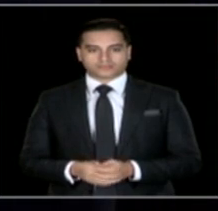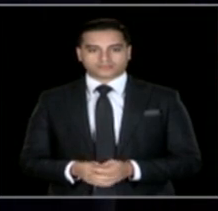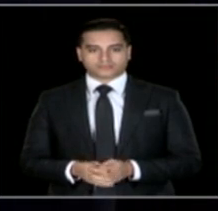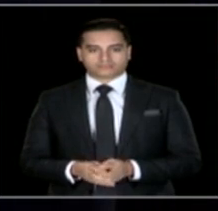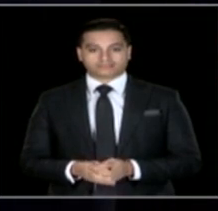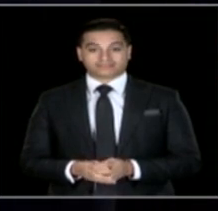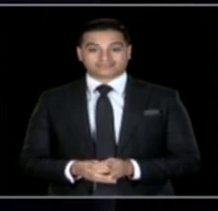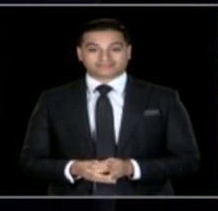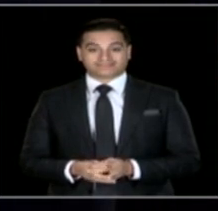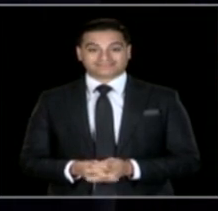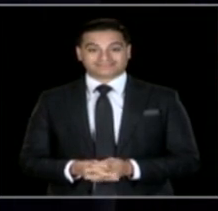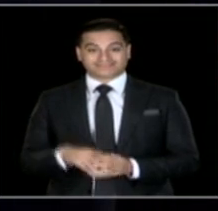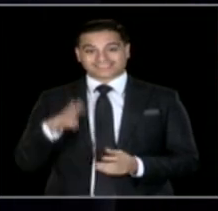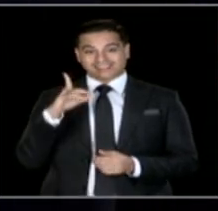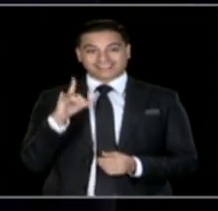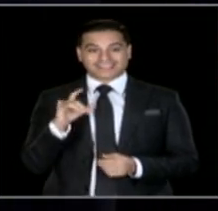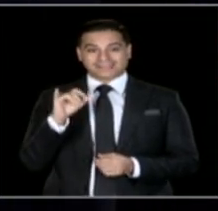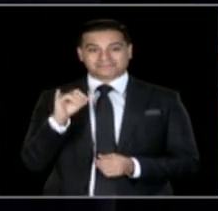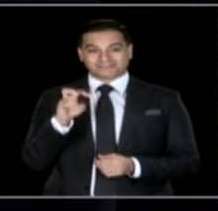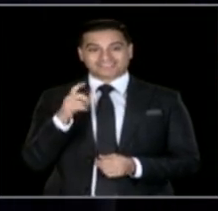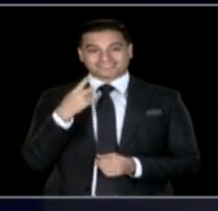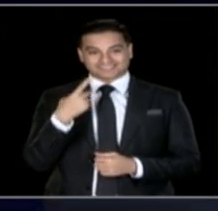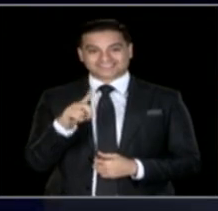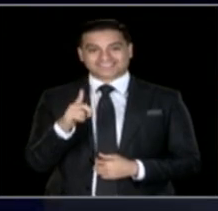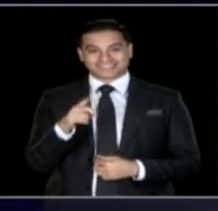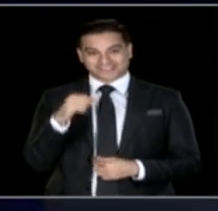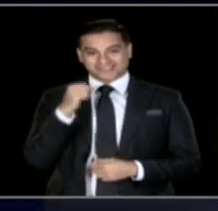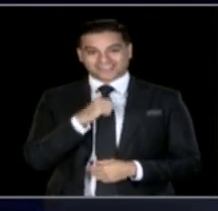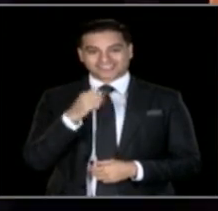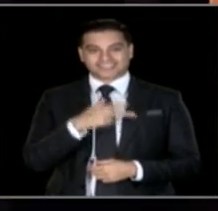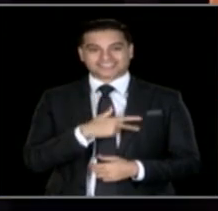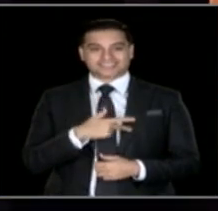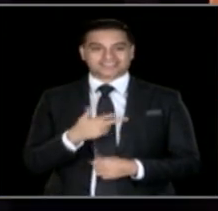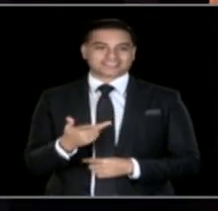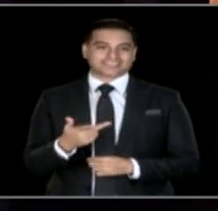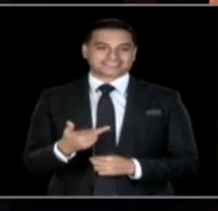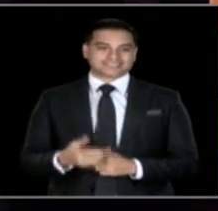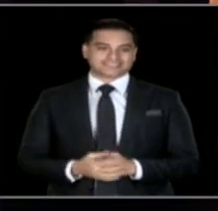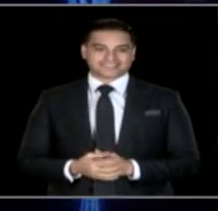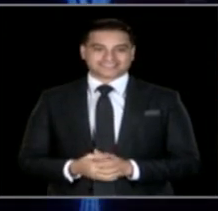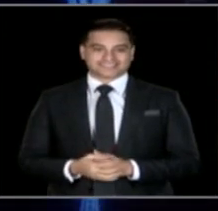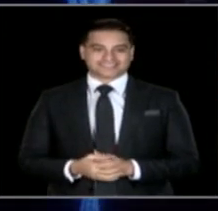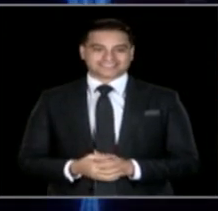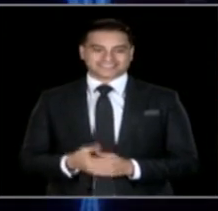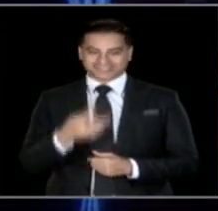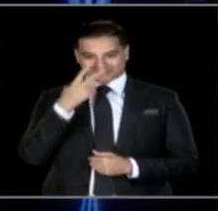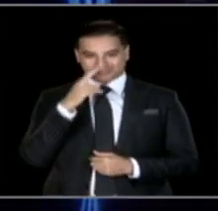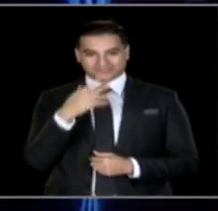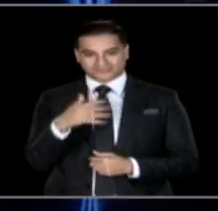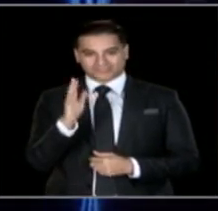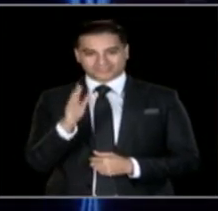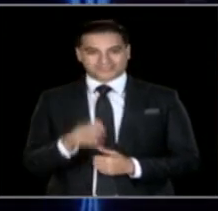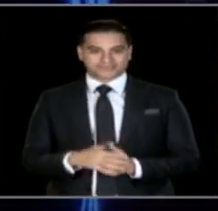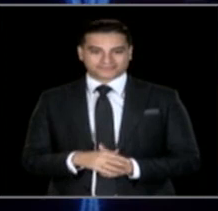أيوة صح يا كريم، أيوة أنا عارفة بيغني فعلا. أنا عارفة هرجع لك تاني. مين؟ هاخد